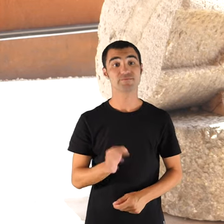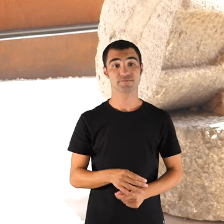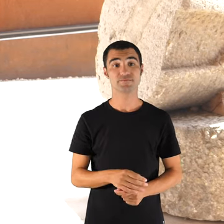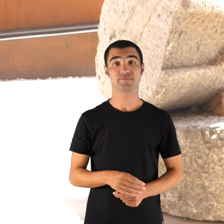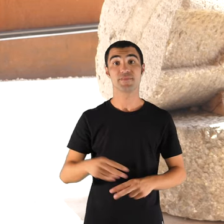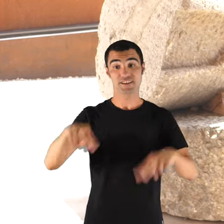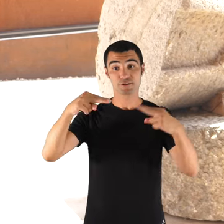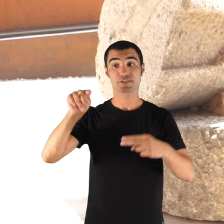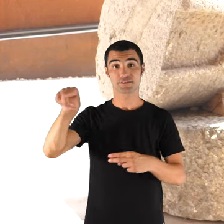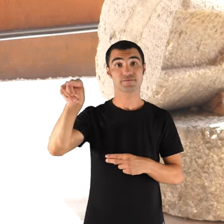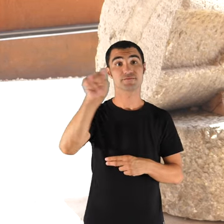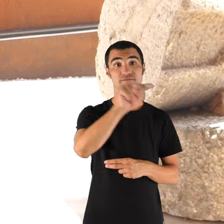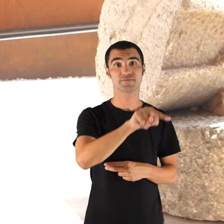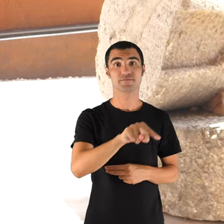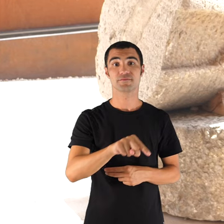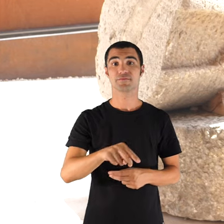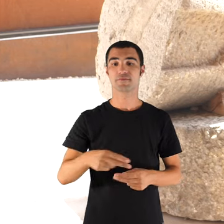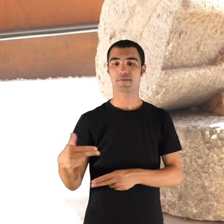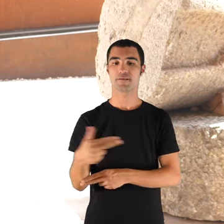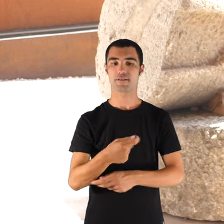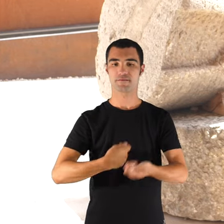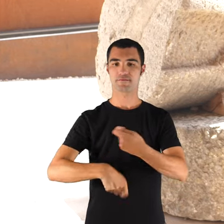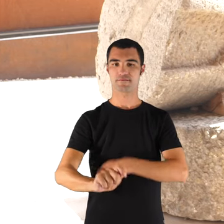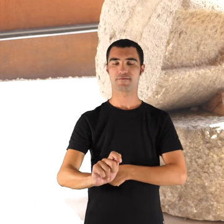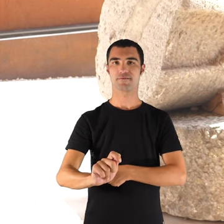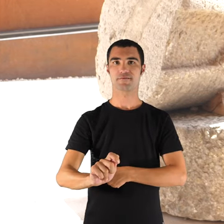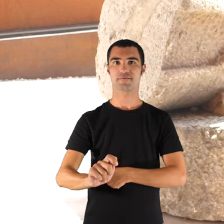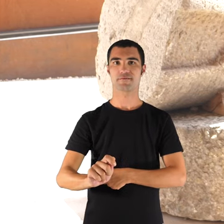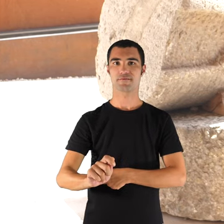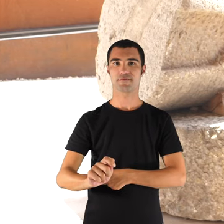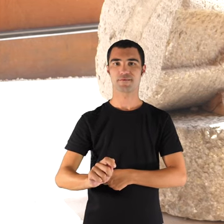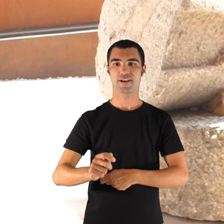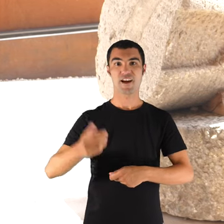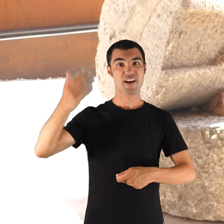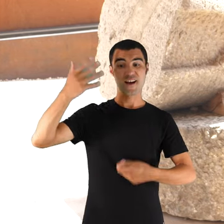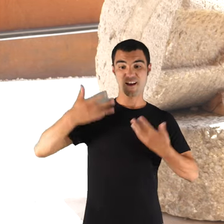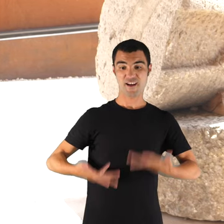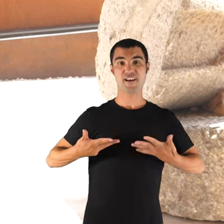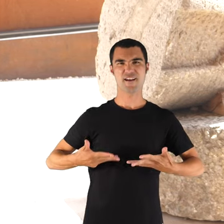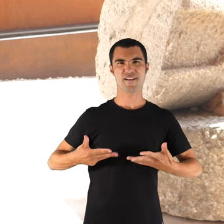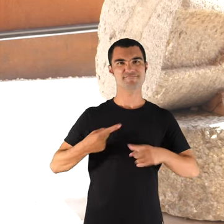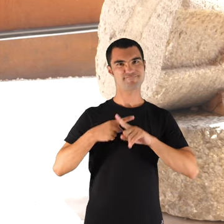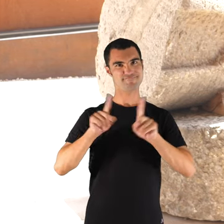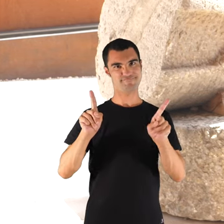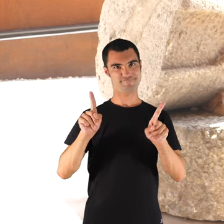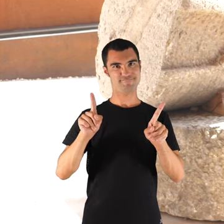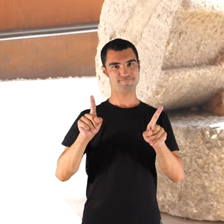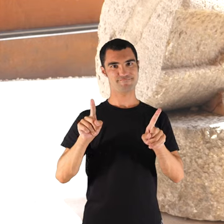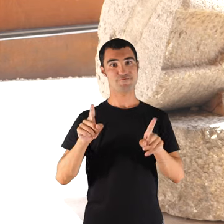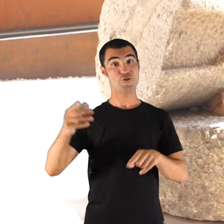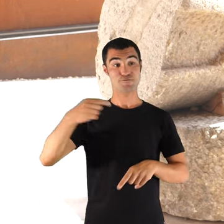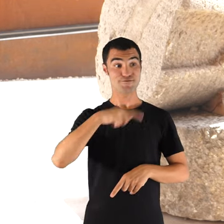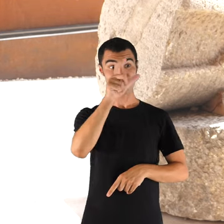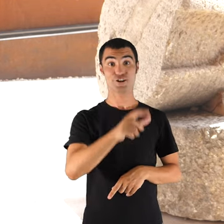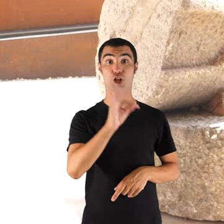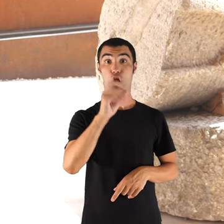el restaurant el que servia era diferent d'ara. És a dir, amb en Toni